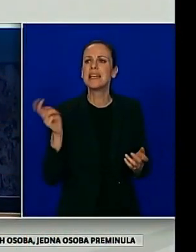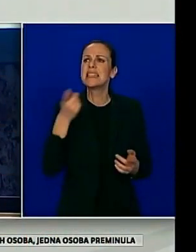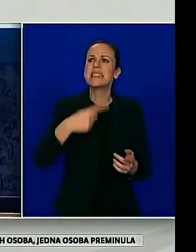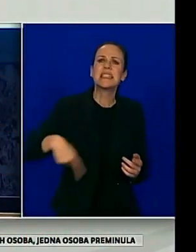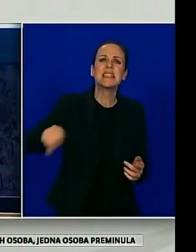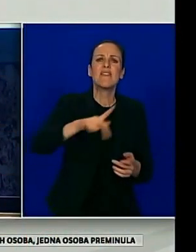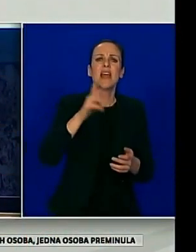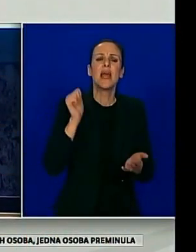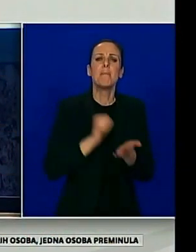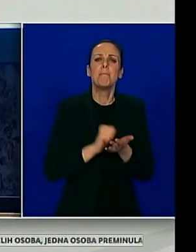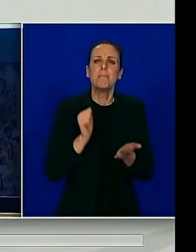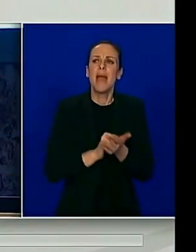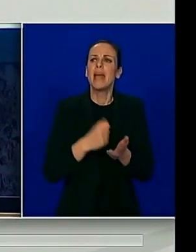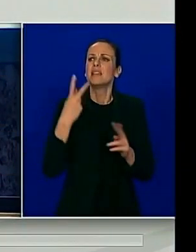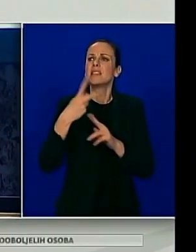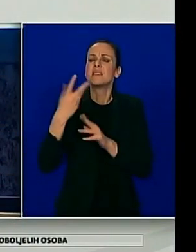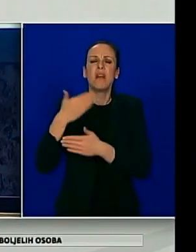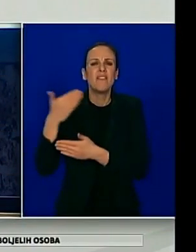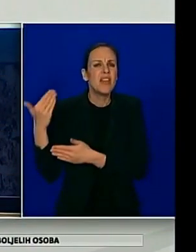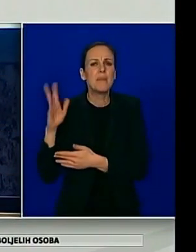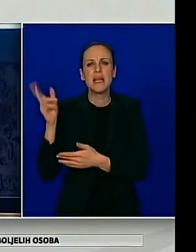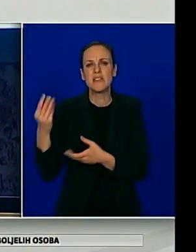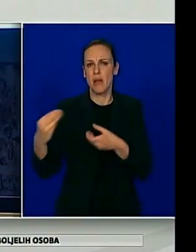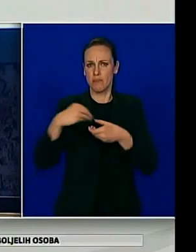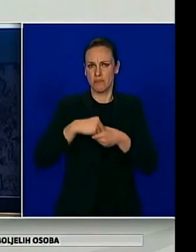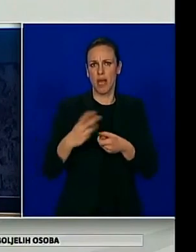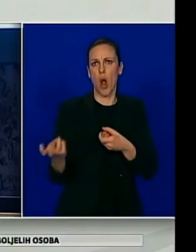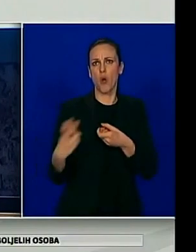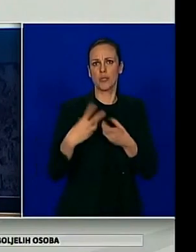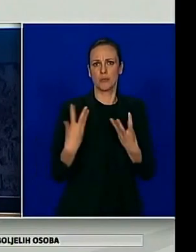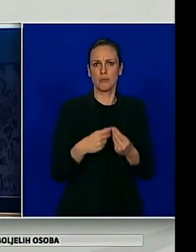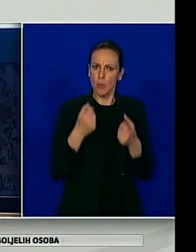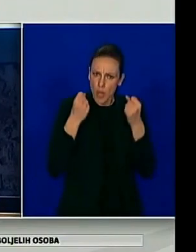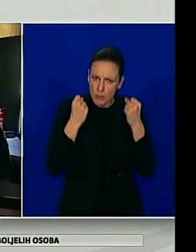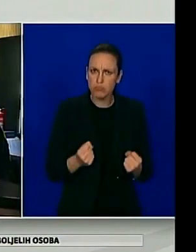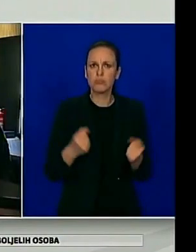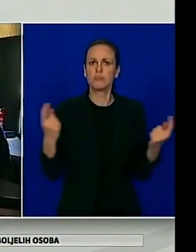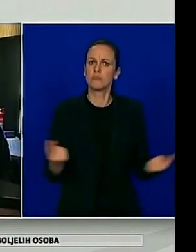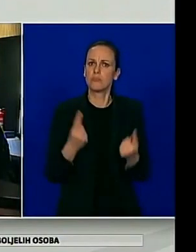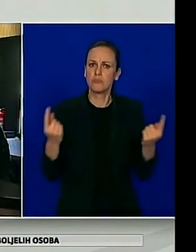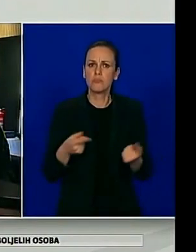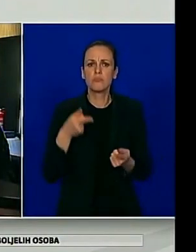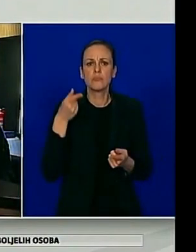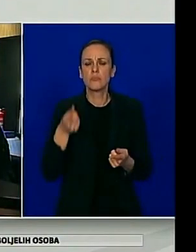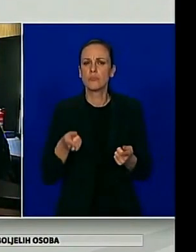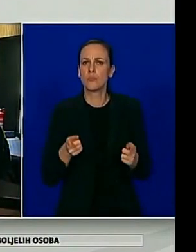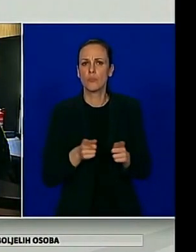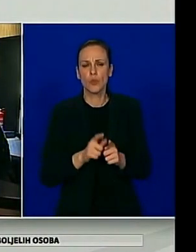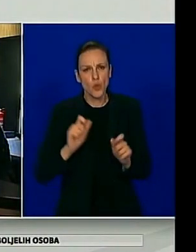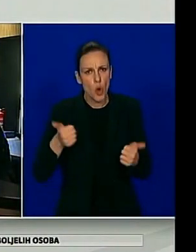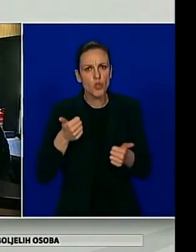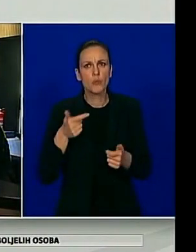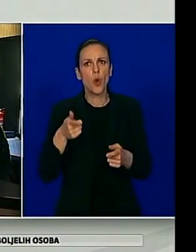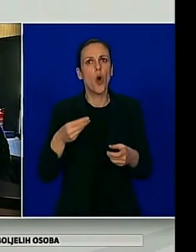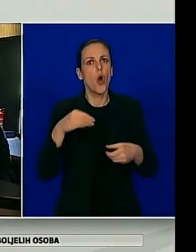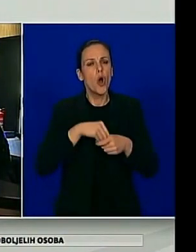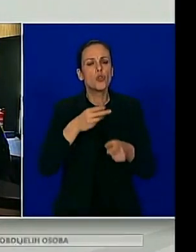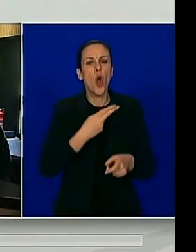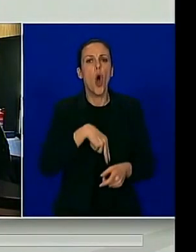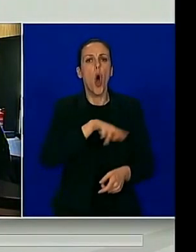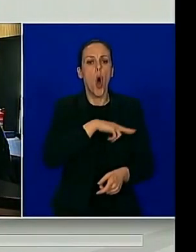medijskih kuća da se uključu ovo. I to čvrsto. To podcrtavam još jedan put, odgovornost